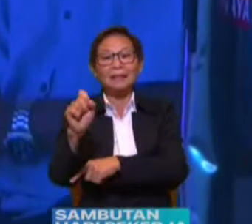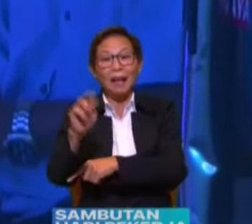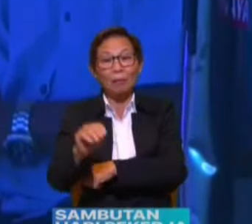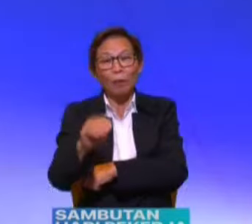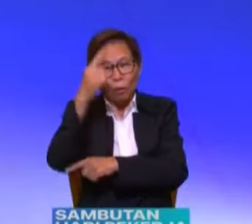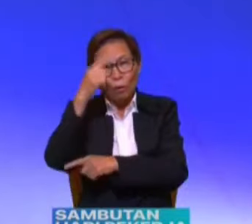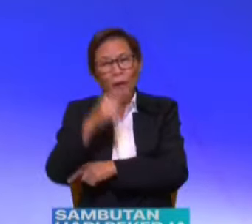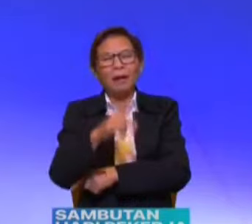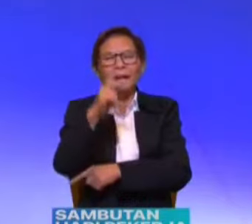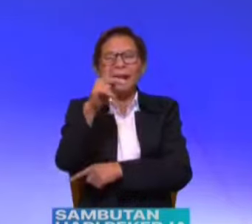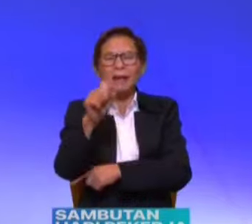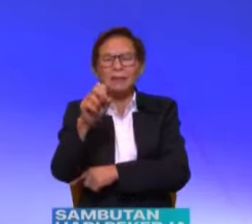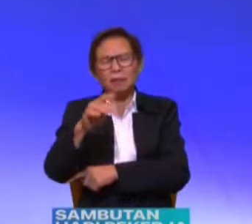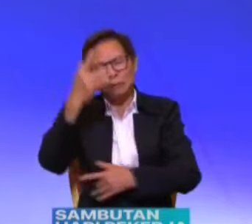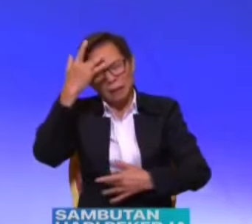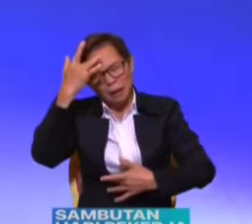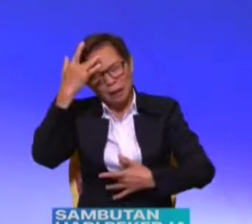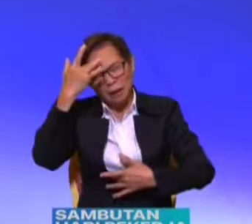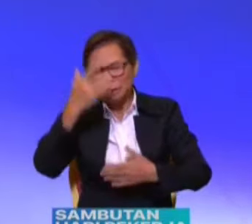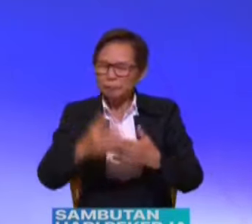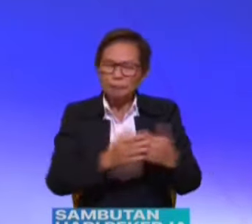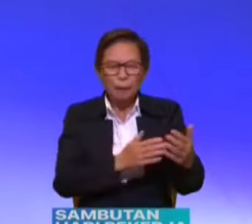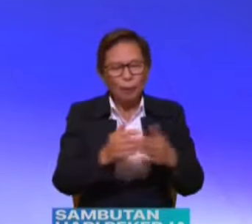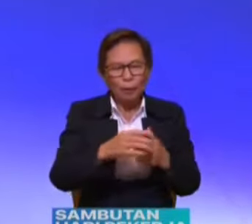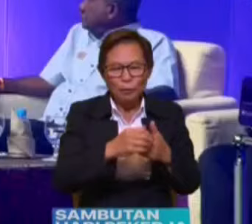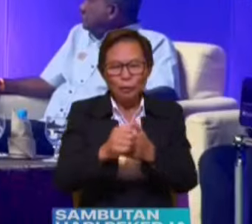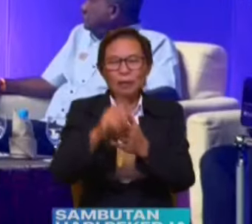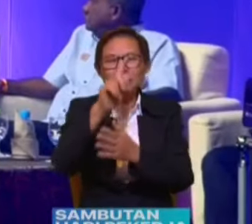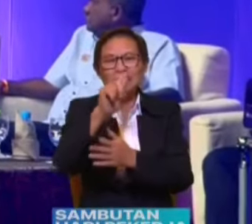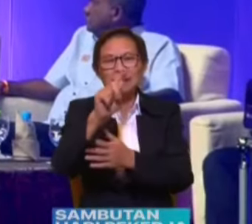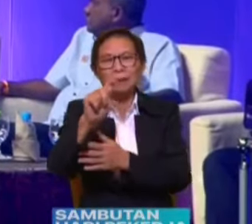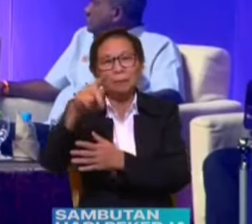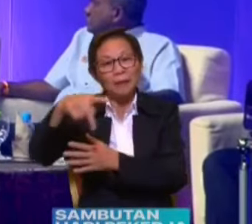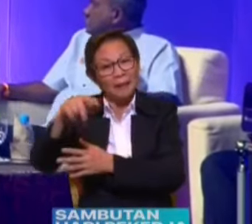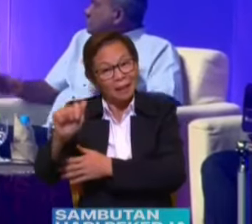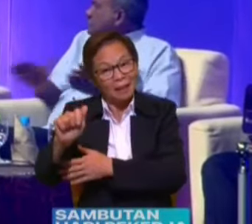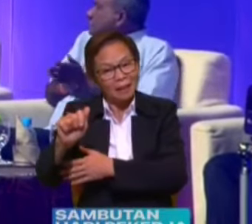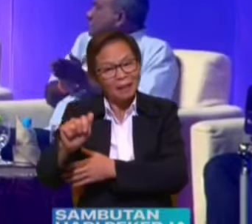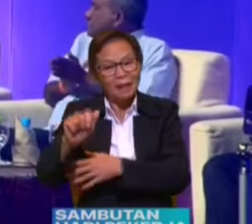ini, tapi diketuai oleh KPPA di kalangan pejabat awam.